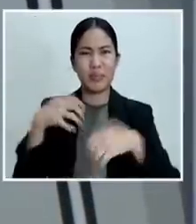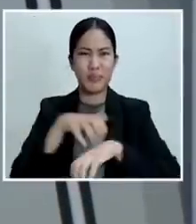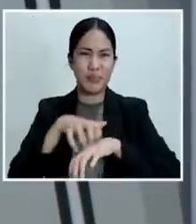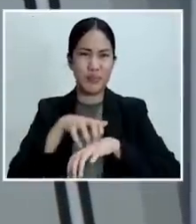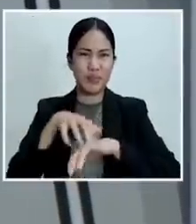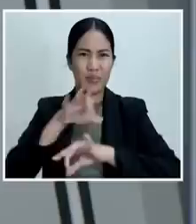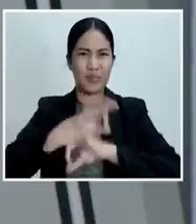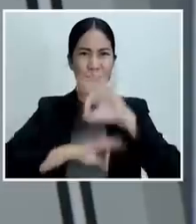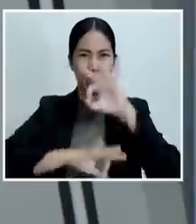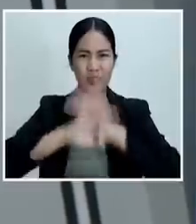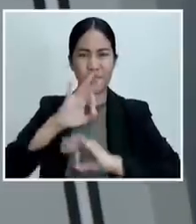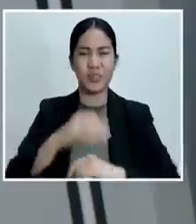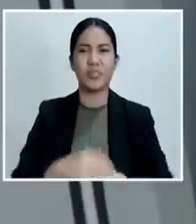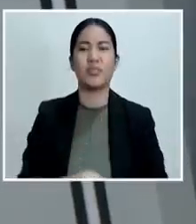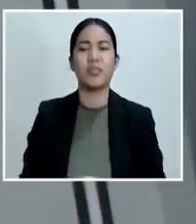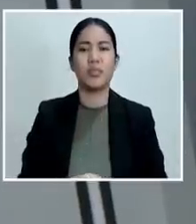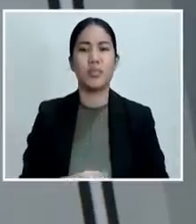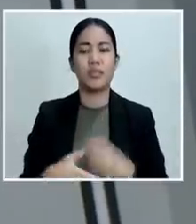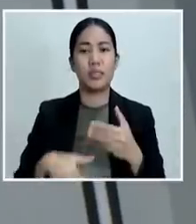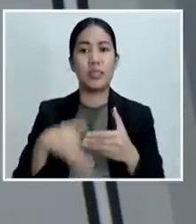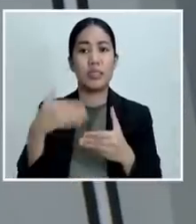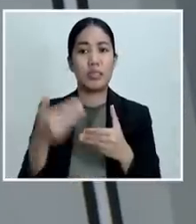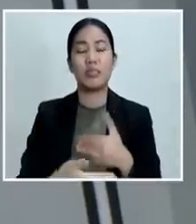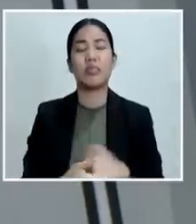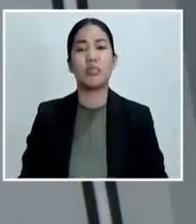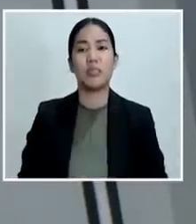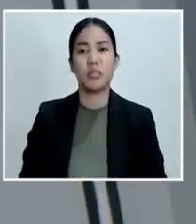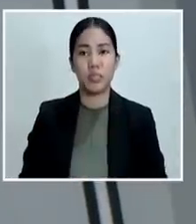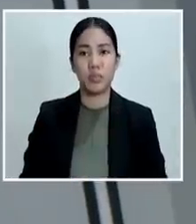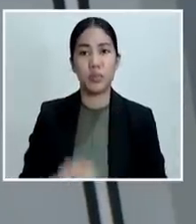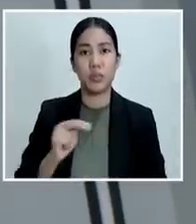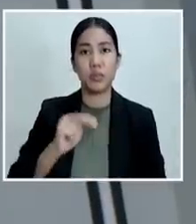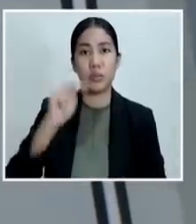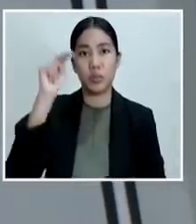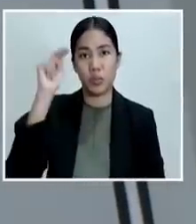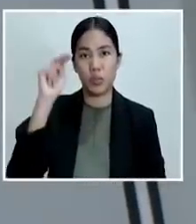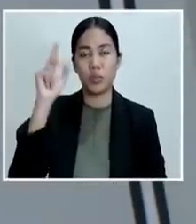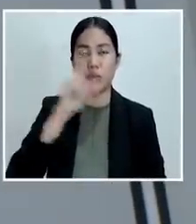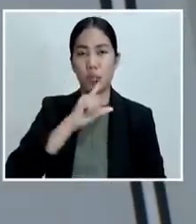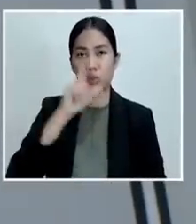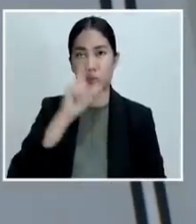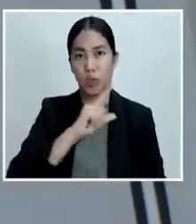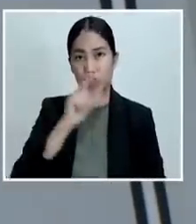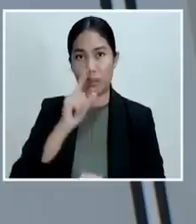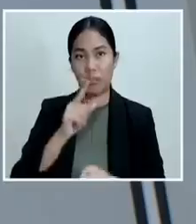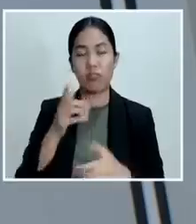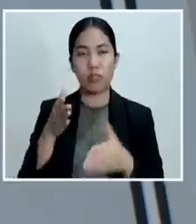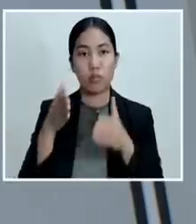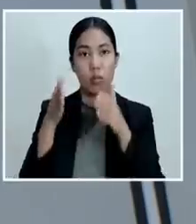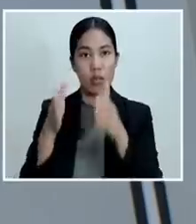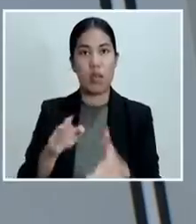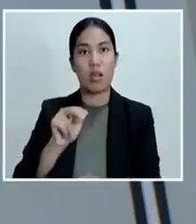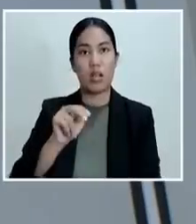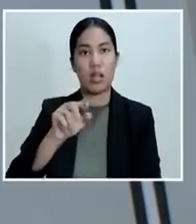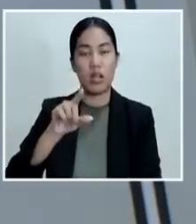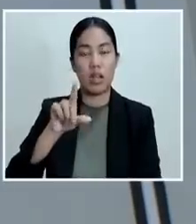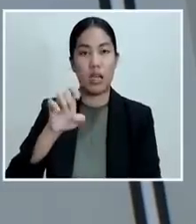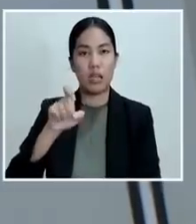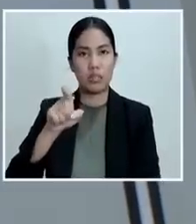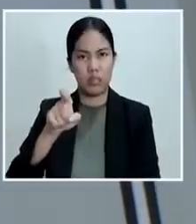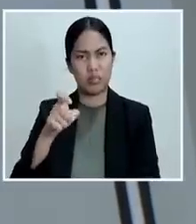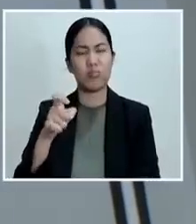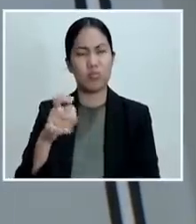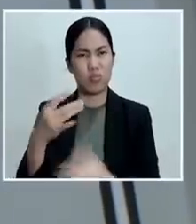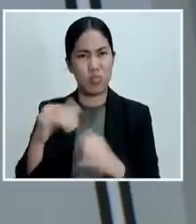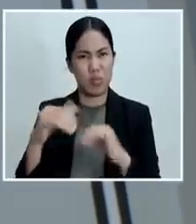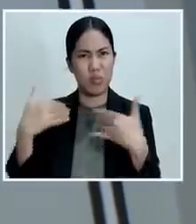na nakakaranas ng matinding traffic sa ilang bahagi ng North Luzon Expressway dahil pa rin sa baha. At live po mula sa